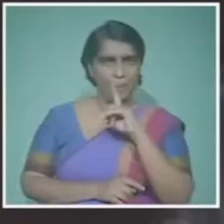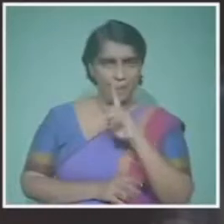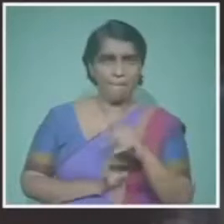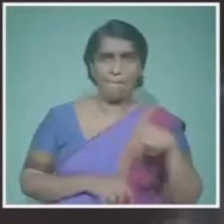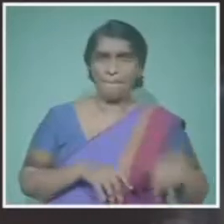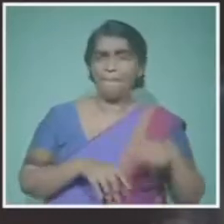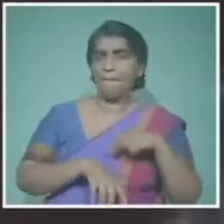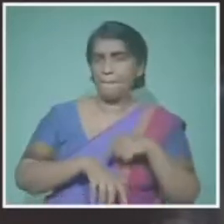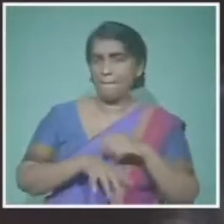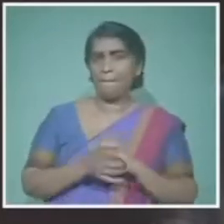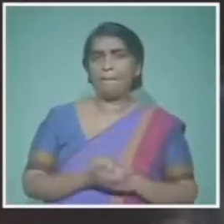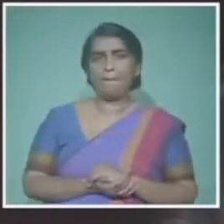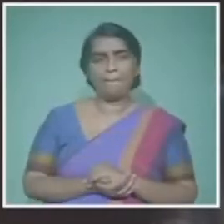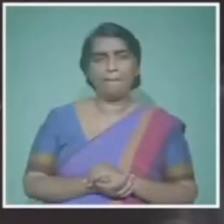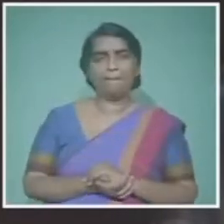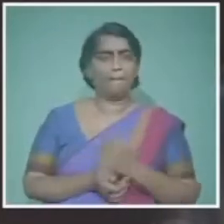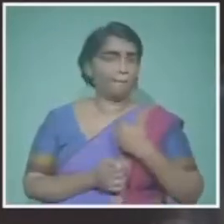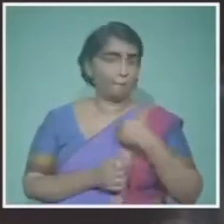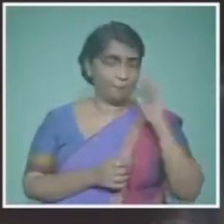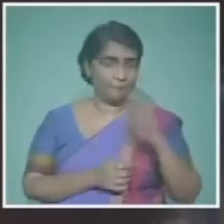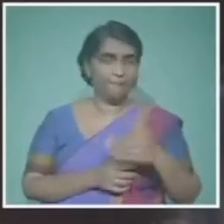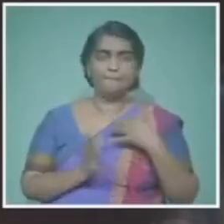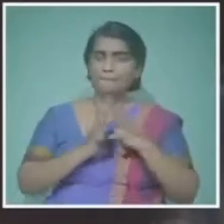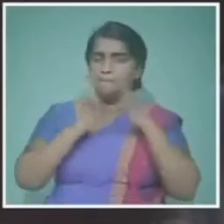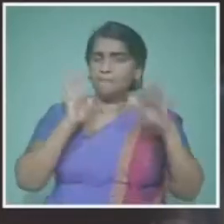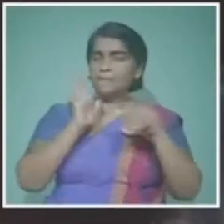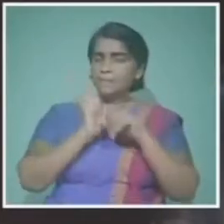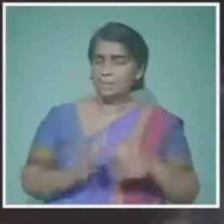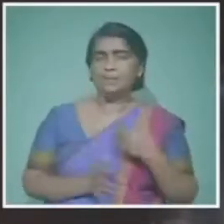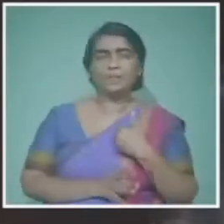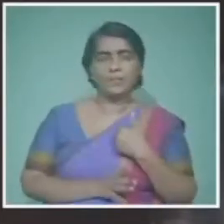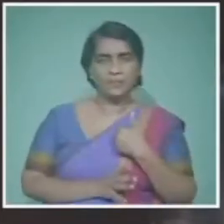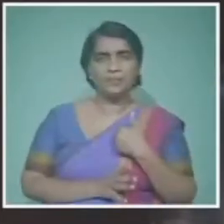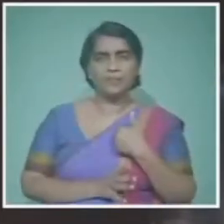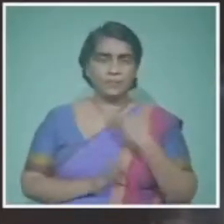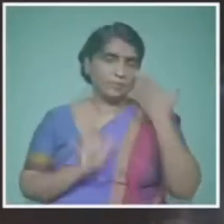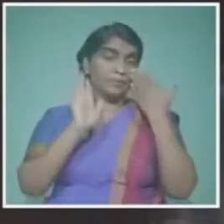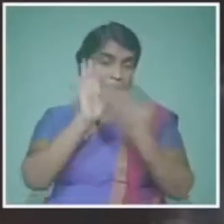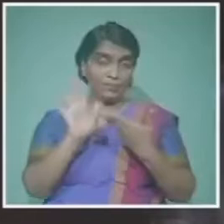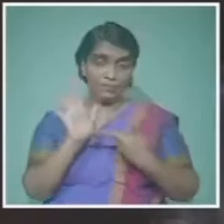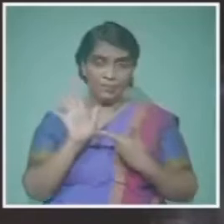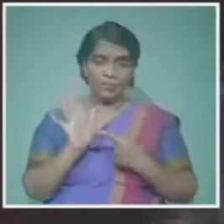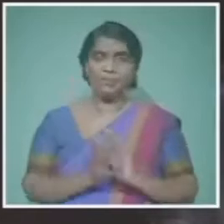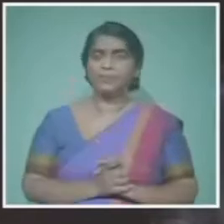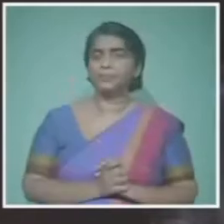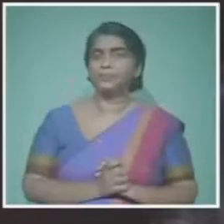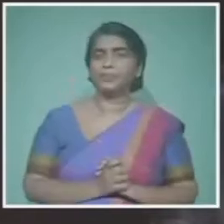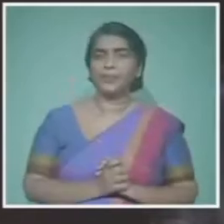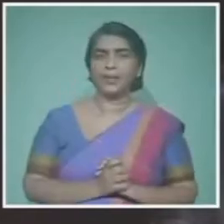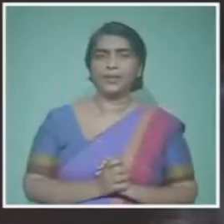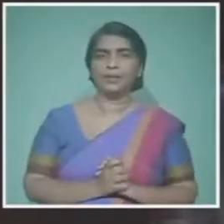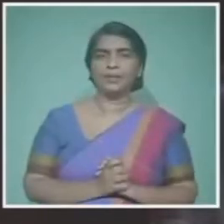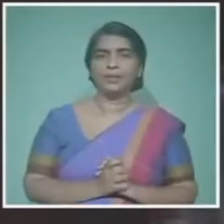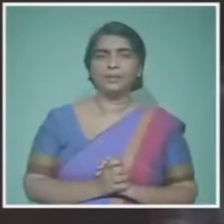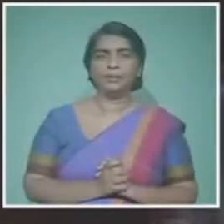දැන් මේ අවස්ථාවේදී අපිට වෙලා තියෙන බරපතල අසාධාරණේ බලන්න මේ බලන්න මේක මේ